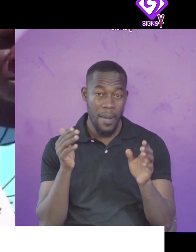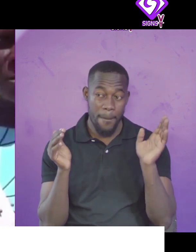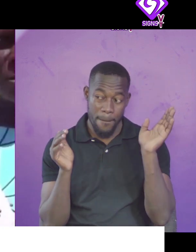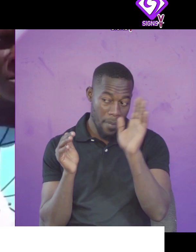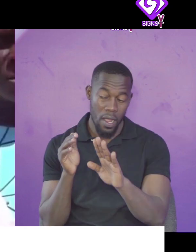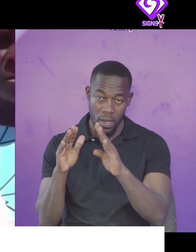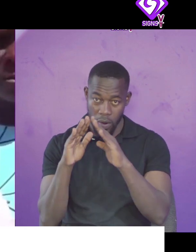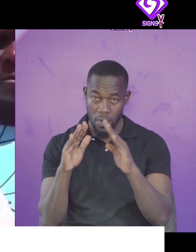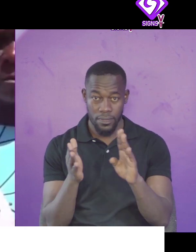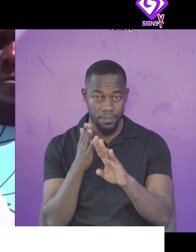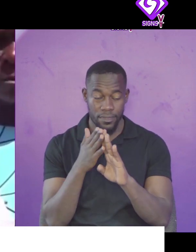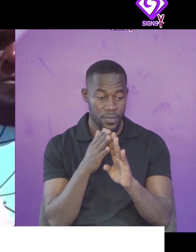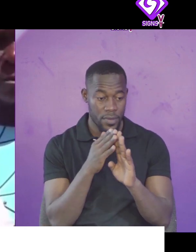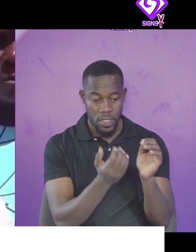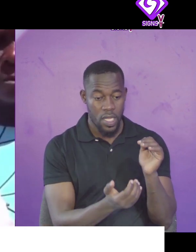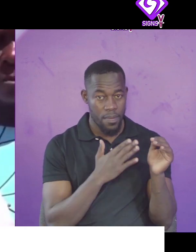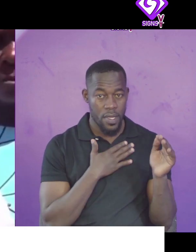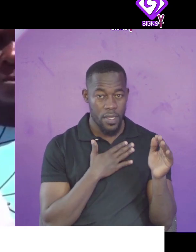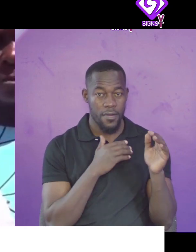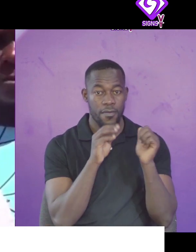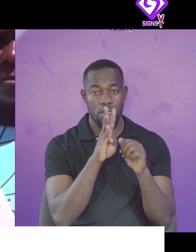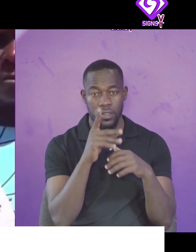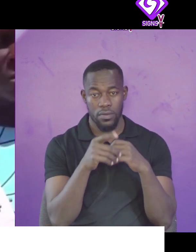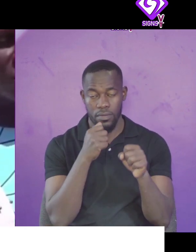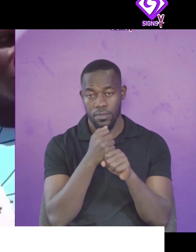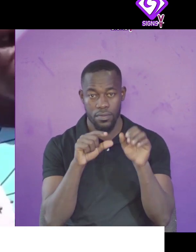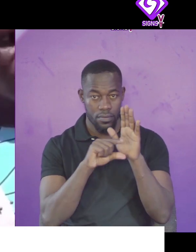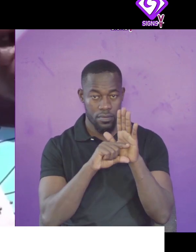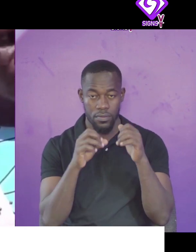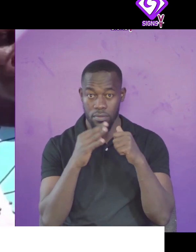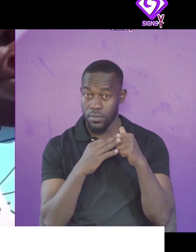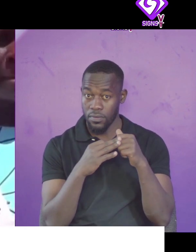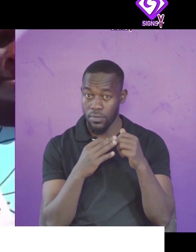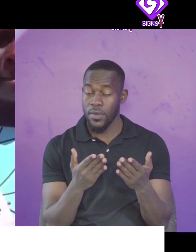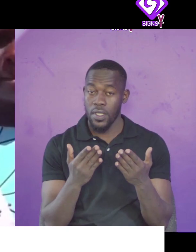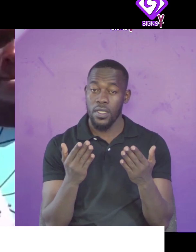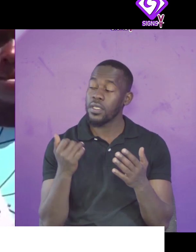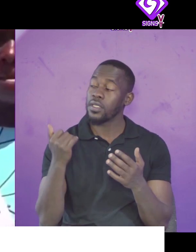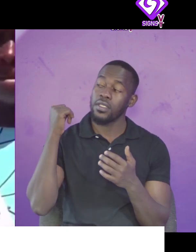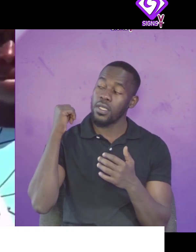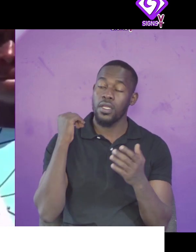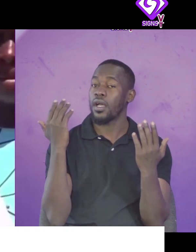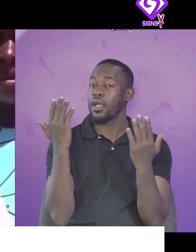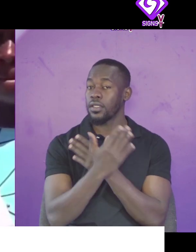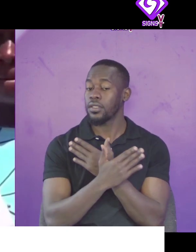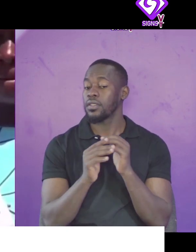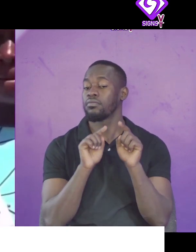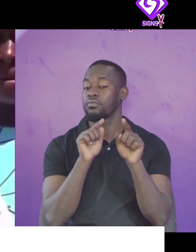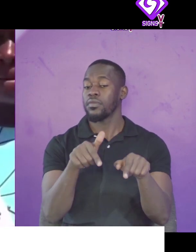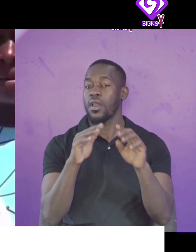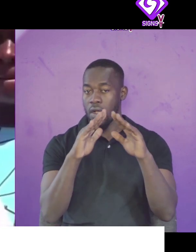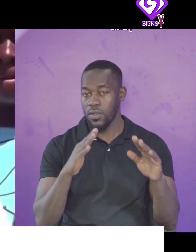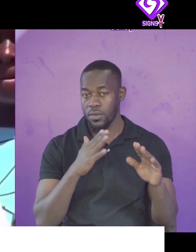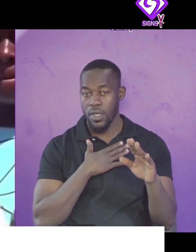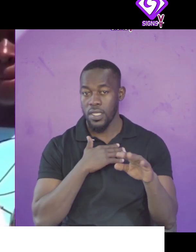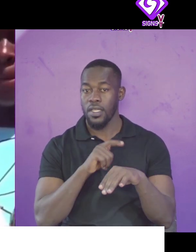na 14 years na ako grade 8. Hao watu jana usiku walikuja kwangu kitu saa 10:30, wakaniambia